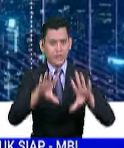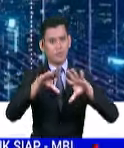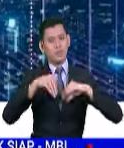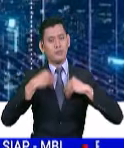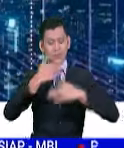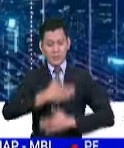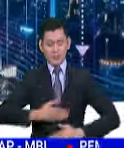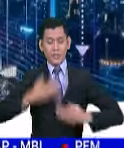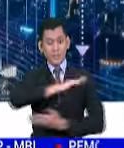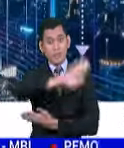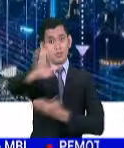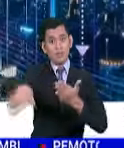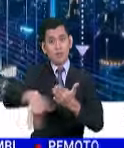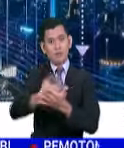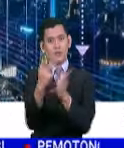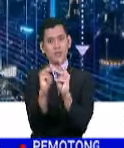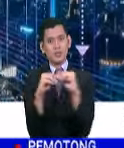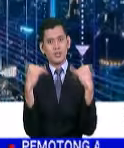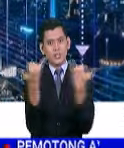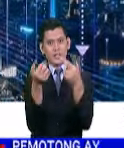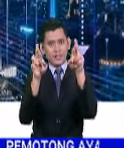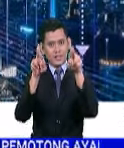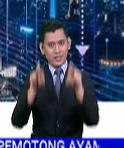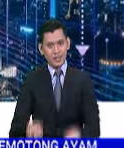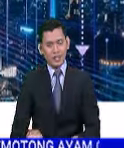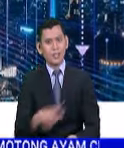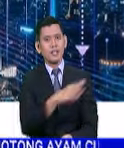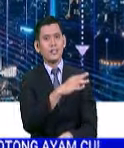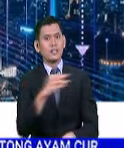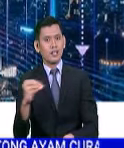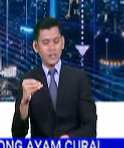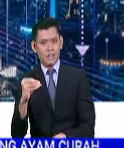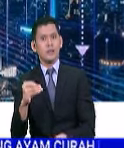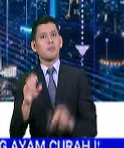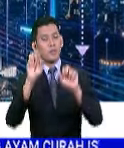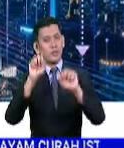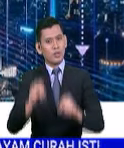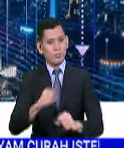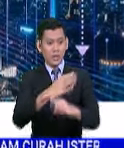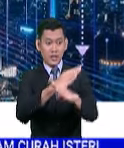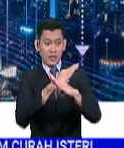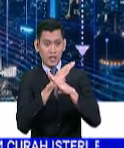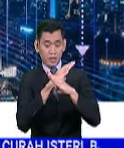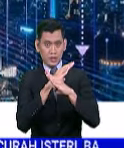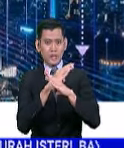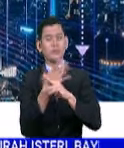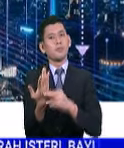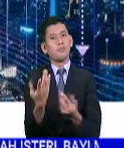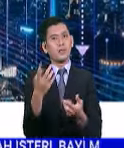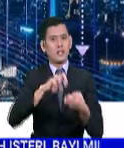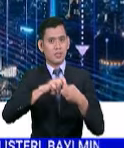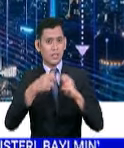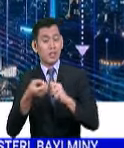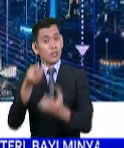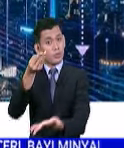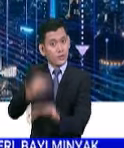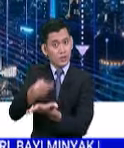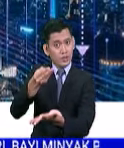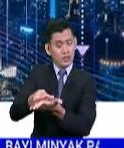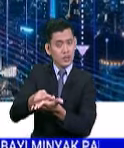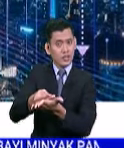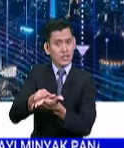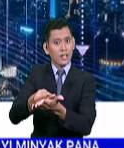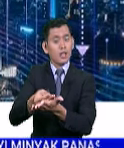rakyat dengan peningkatan sumber pendapatan dan mengekang kenaikan inflasi. Hantaran Perdana Menteri itu turut disertakan dengan